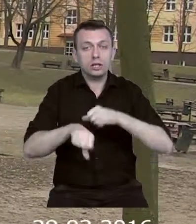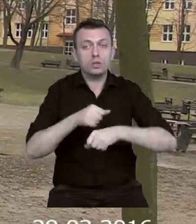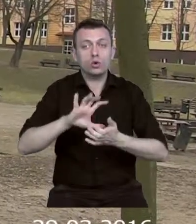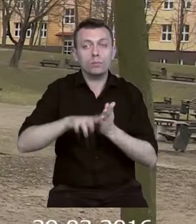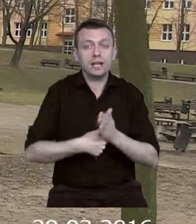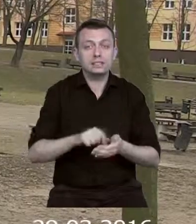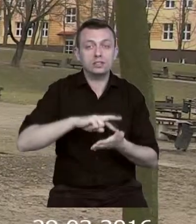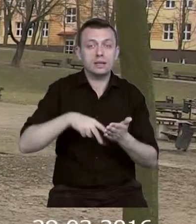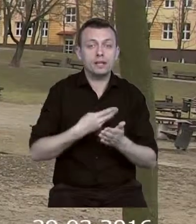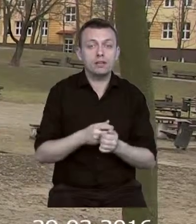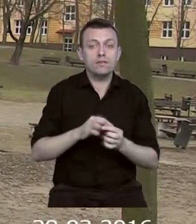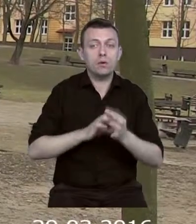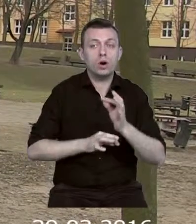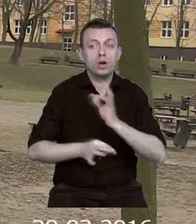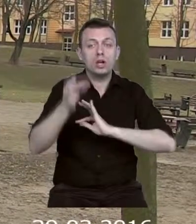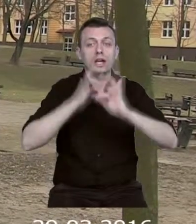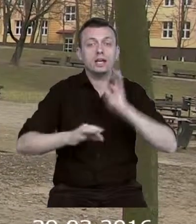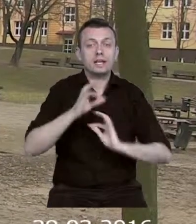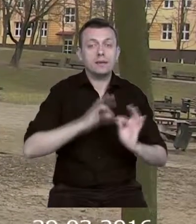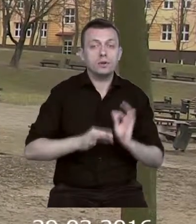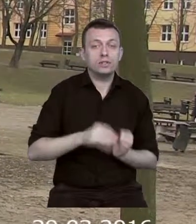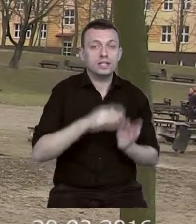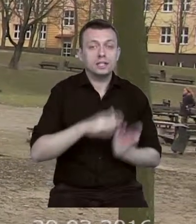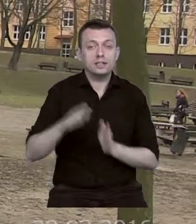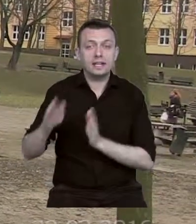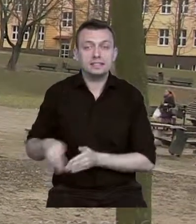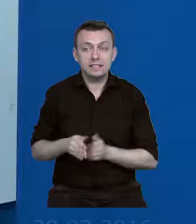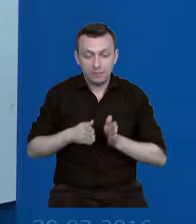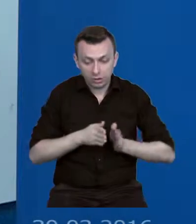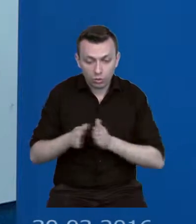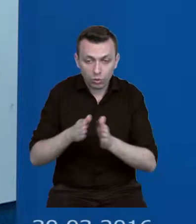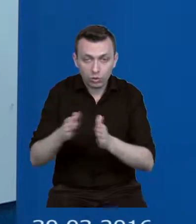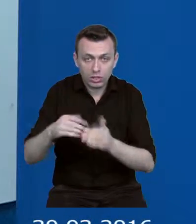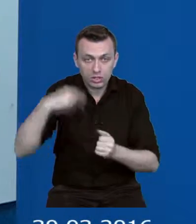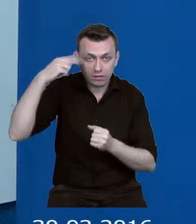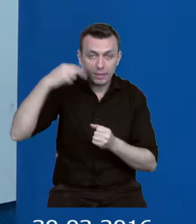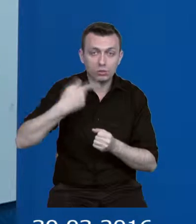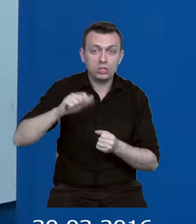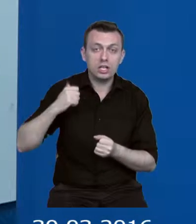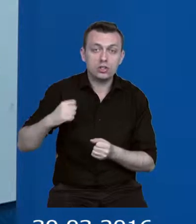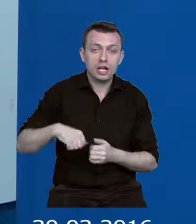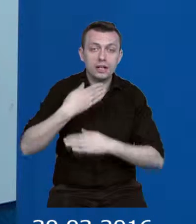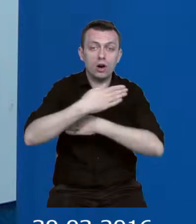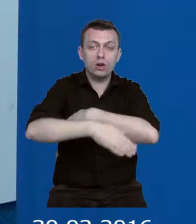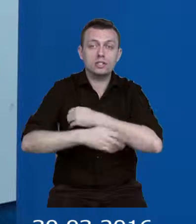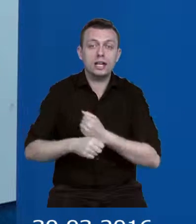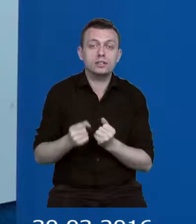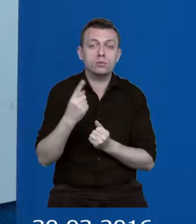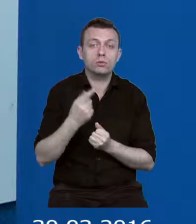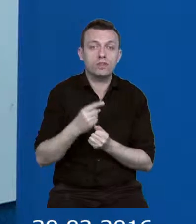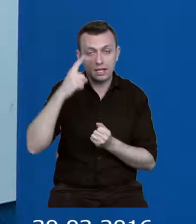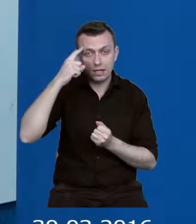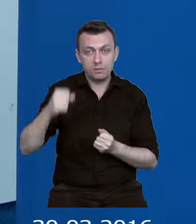roku miasto zaplanowało także remont kolejnych alejek w parku Traugutta. Nie czekaj na ostatnią chwilę, przypomina